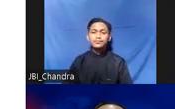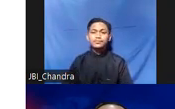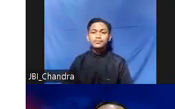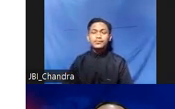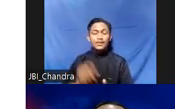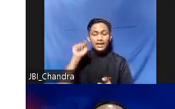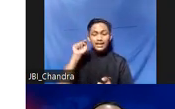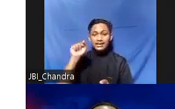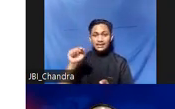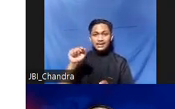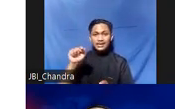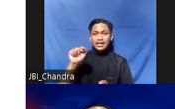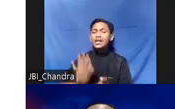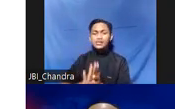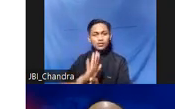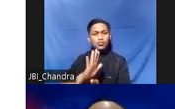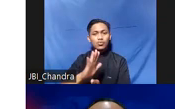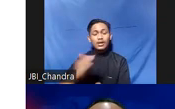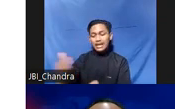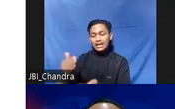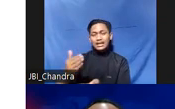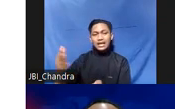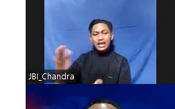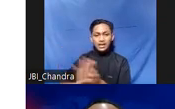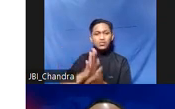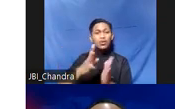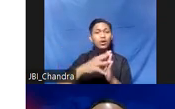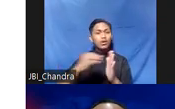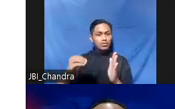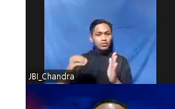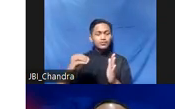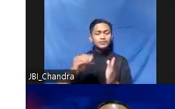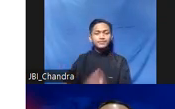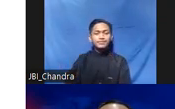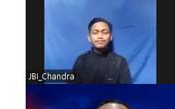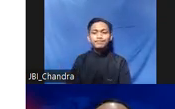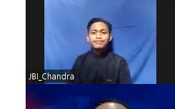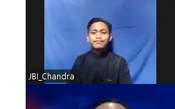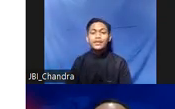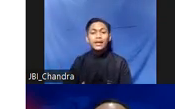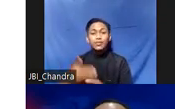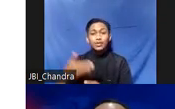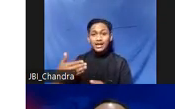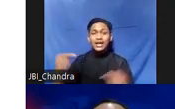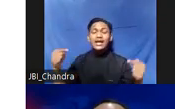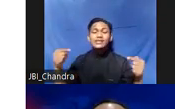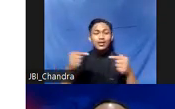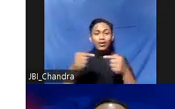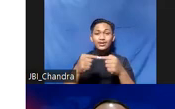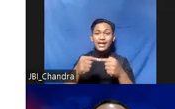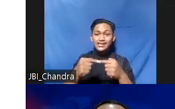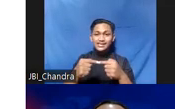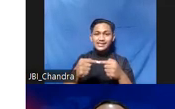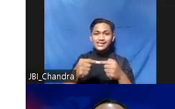semua setel sudah akan berganti setelah itu juga ada sinkronisasi data ya kalau